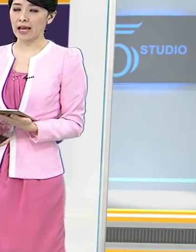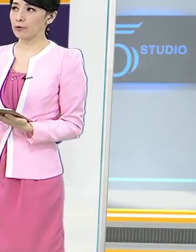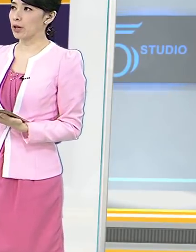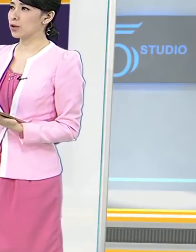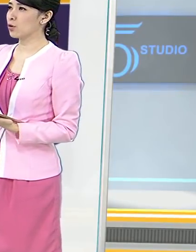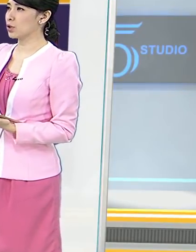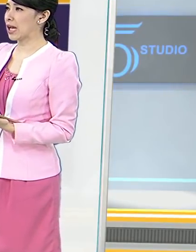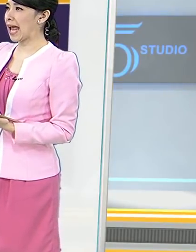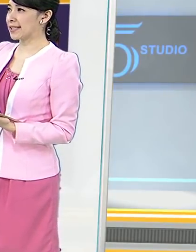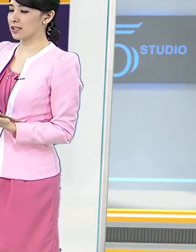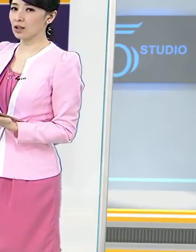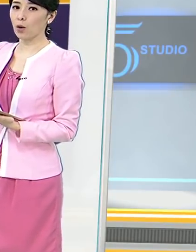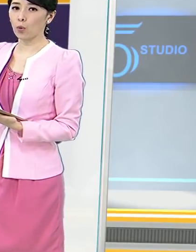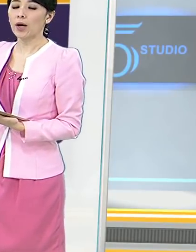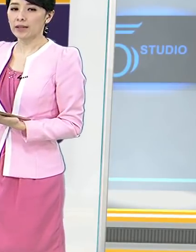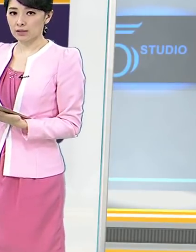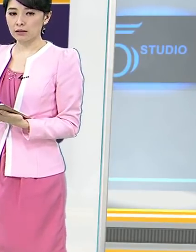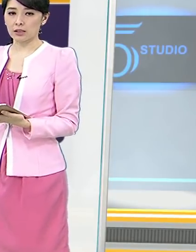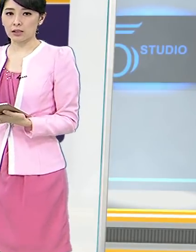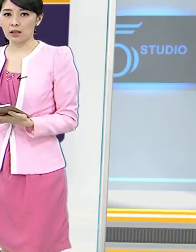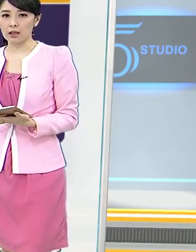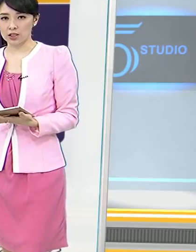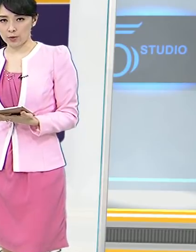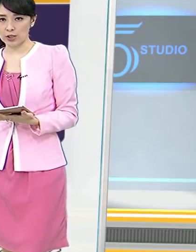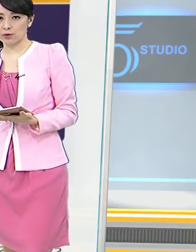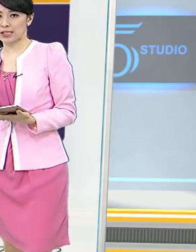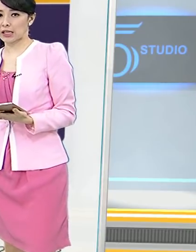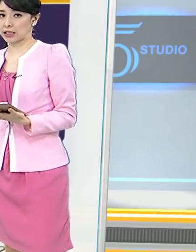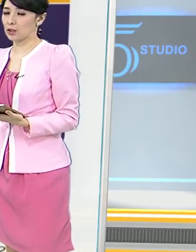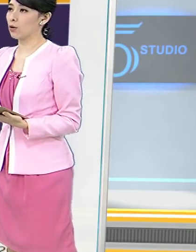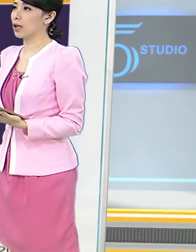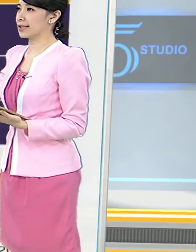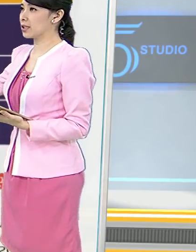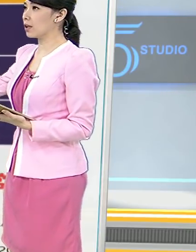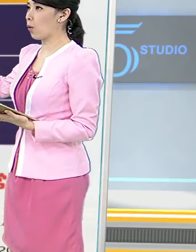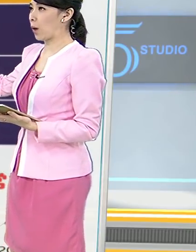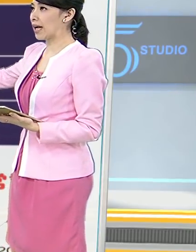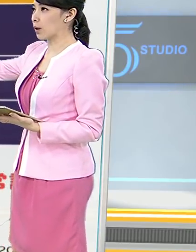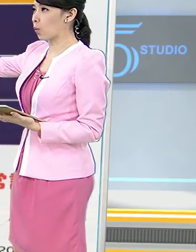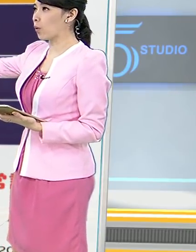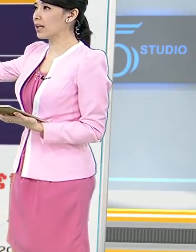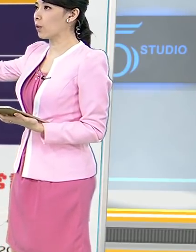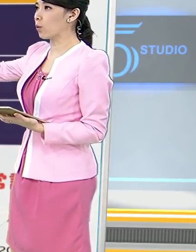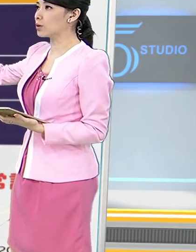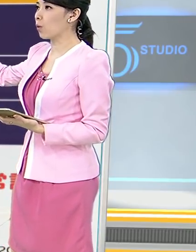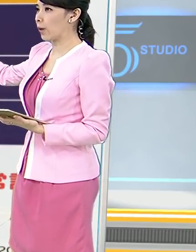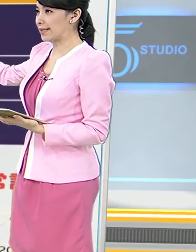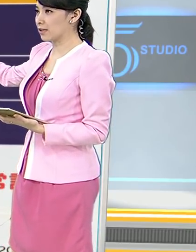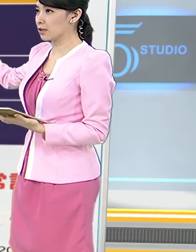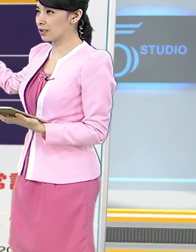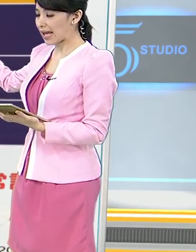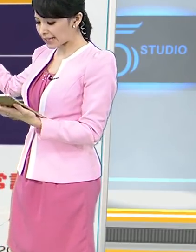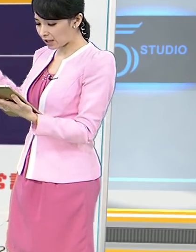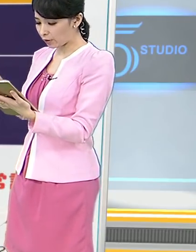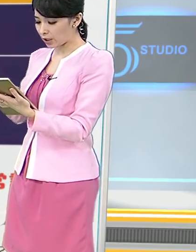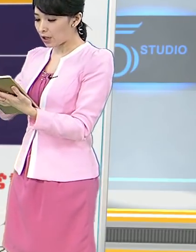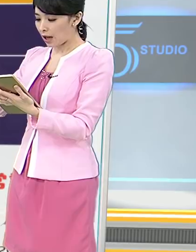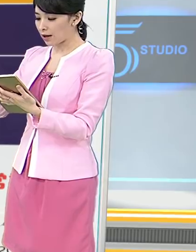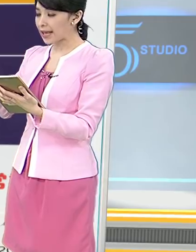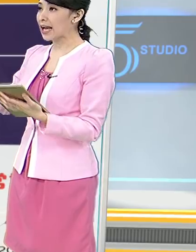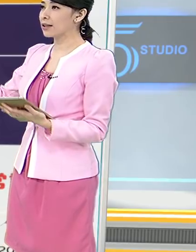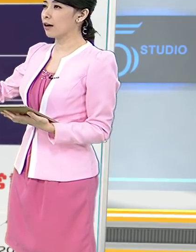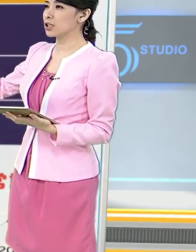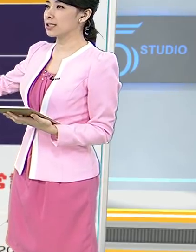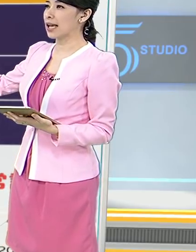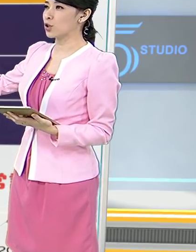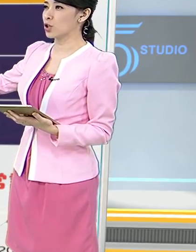感染源就是案765。那因此今天呢，指挥中心也提供了765他的国内活动轨迹，请大家留意。好，